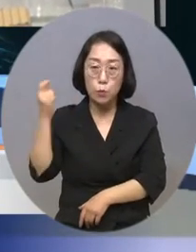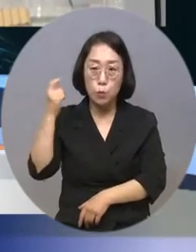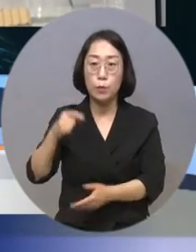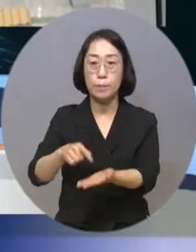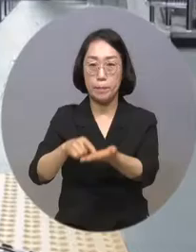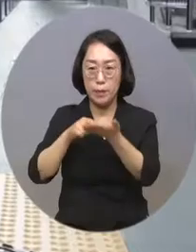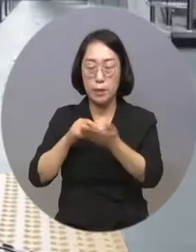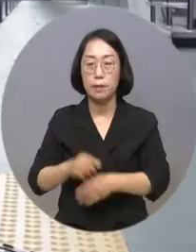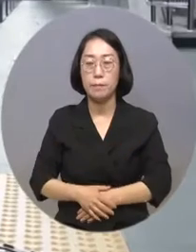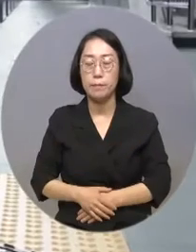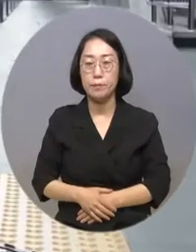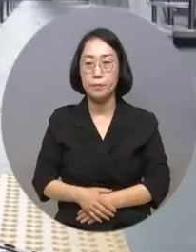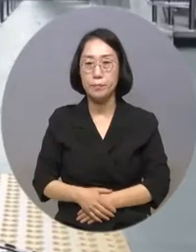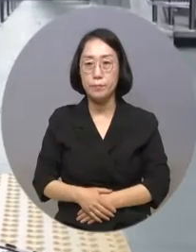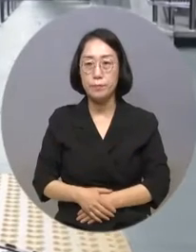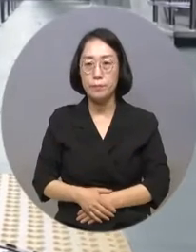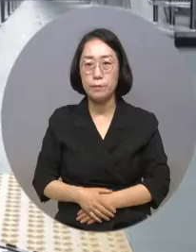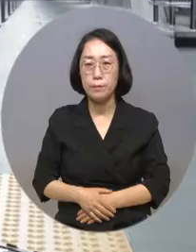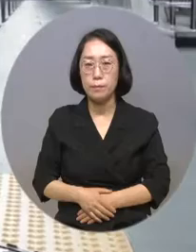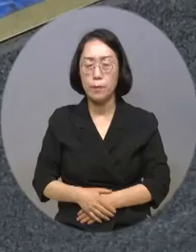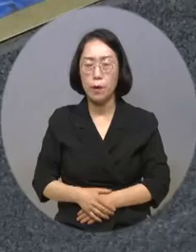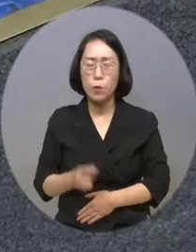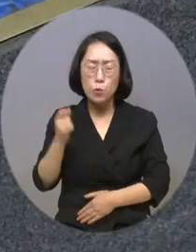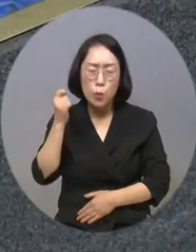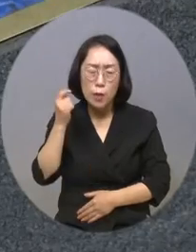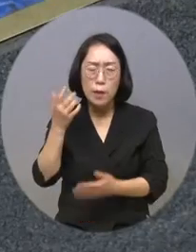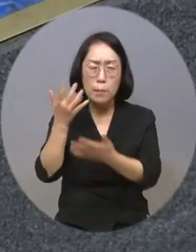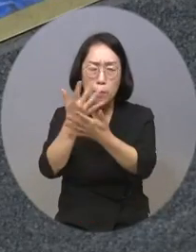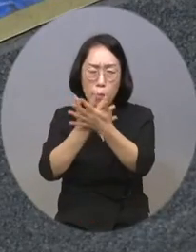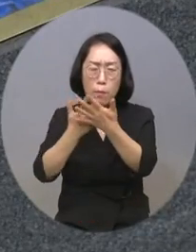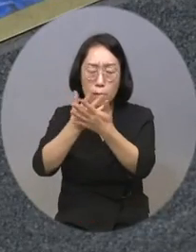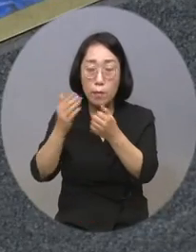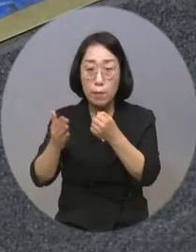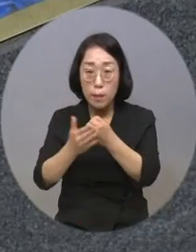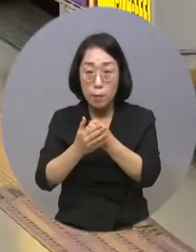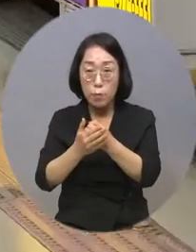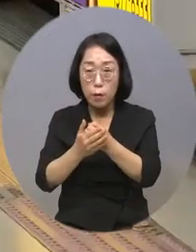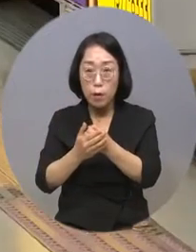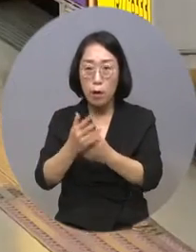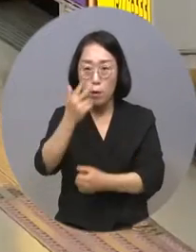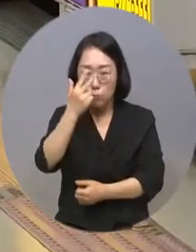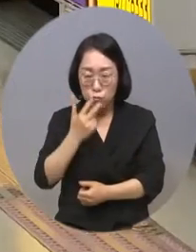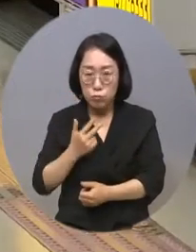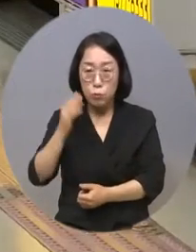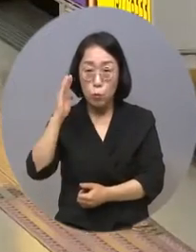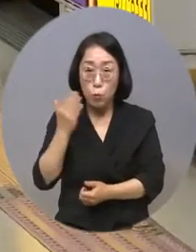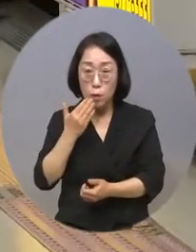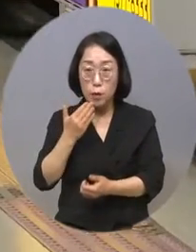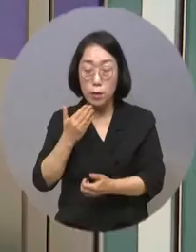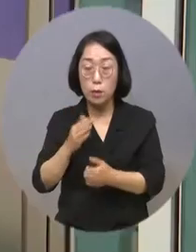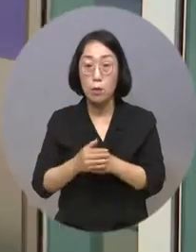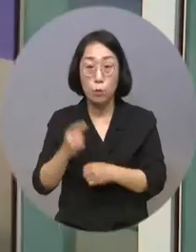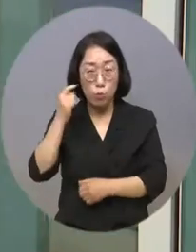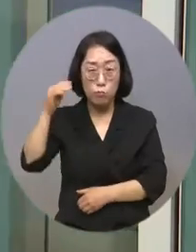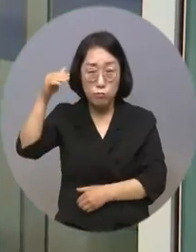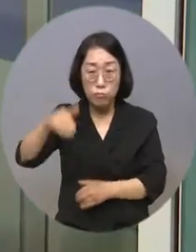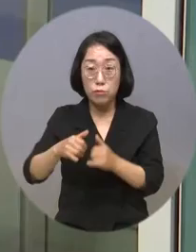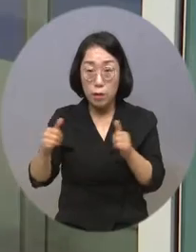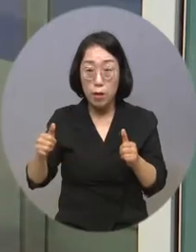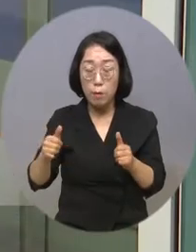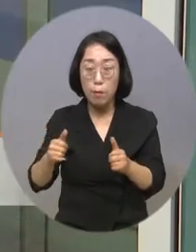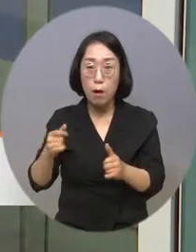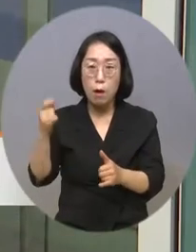나왔습니다. 작은 소리의 지하철 안내방송으로 시청각 장애인의 어려움이 가중된다는 지적이